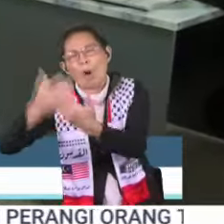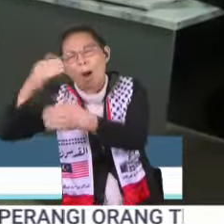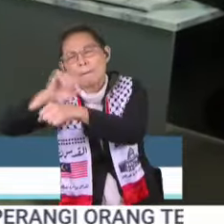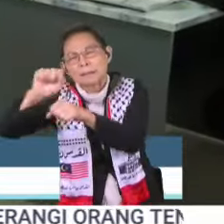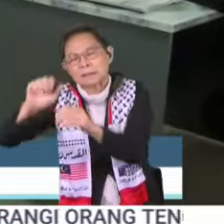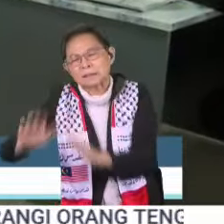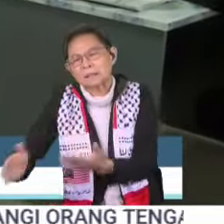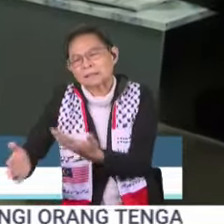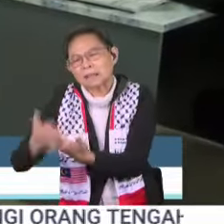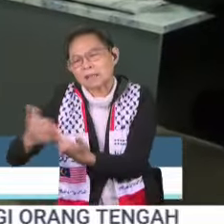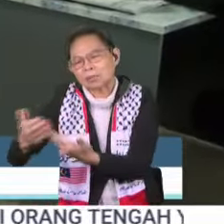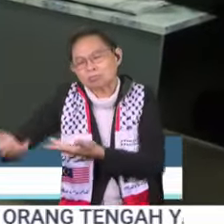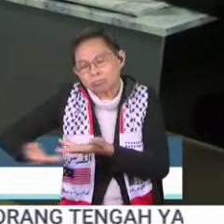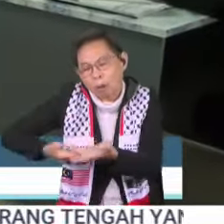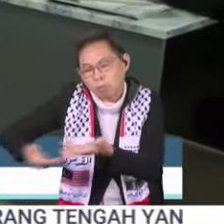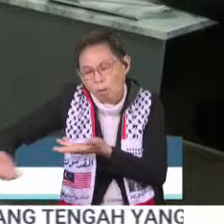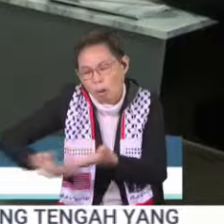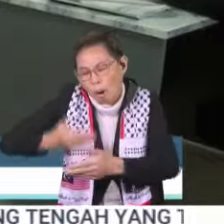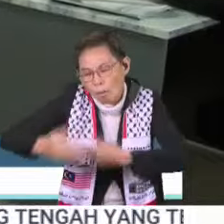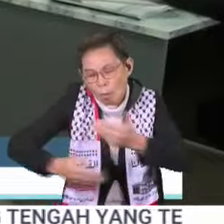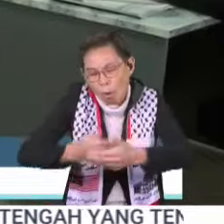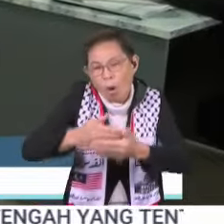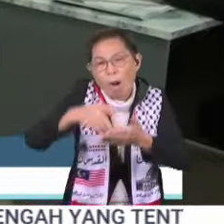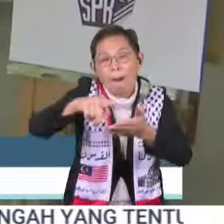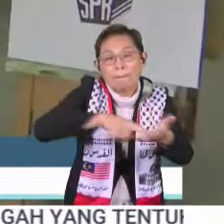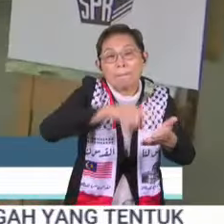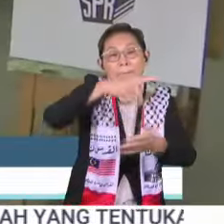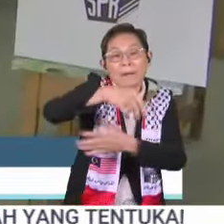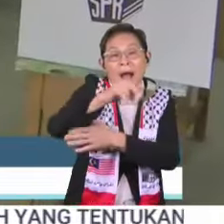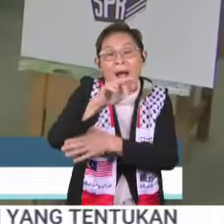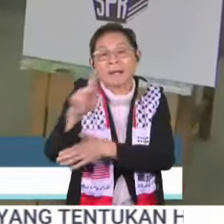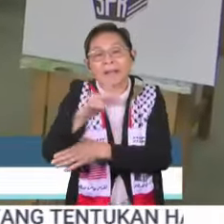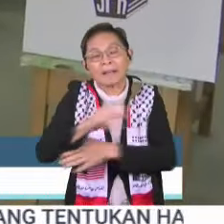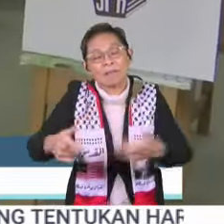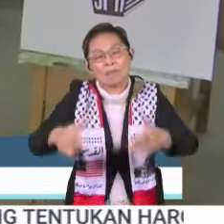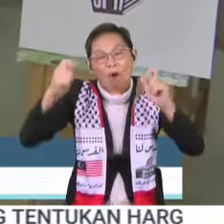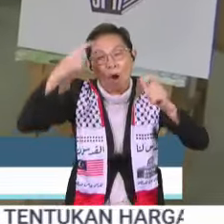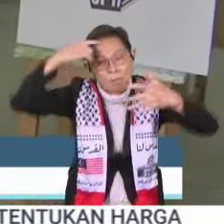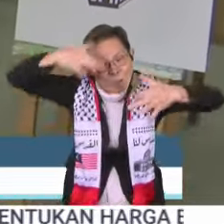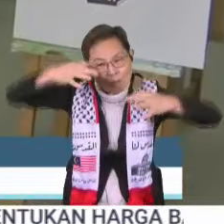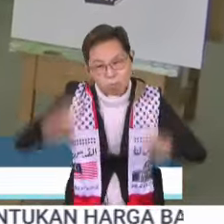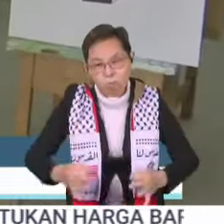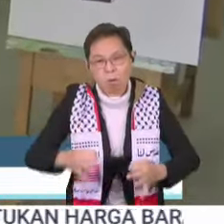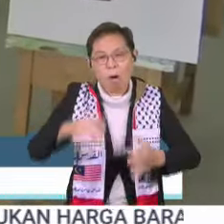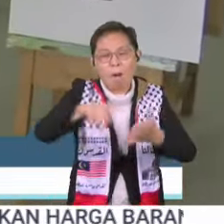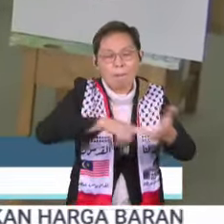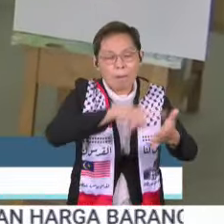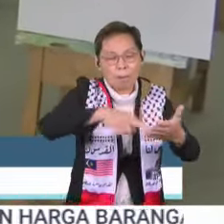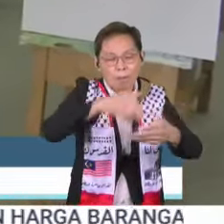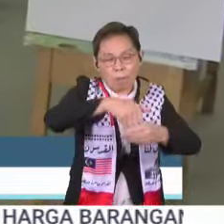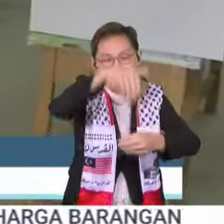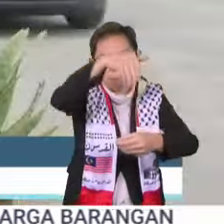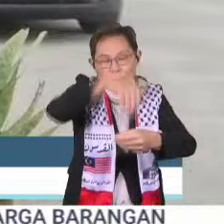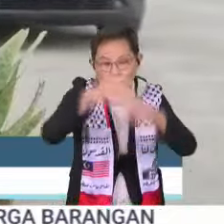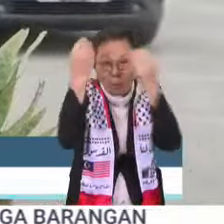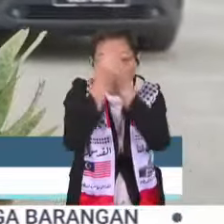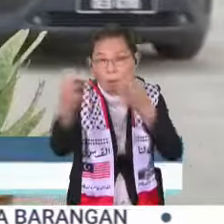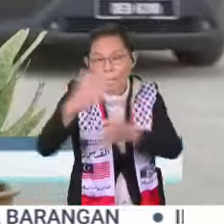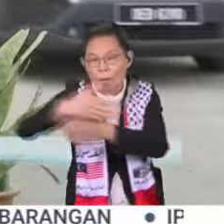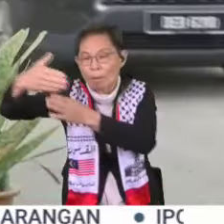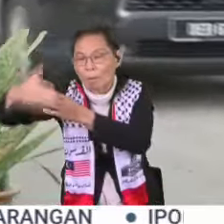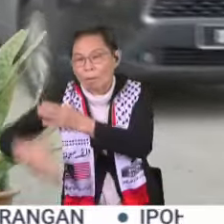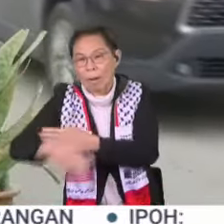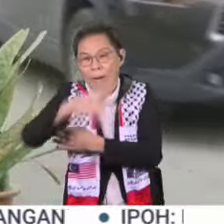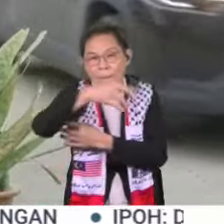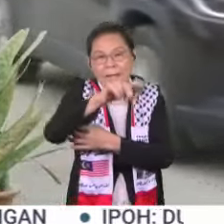dalam melaksanakan urusan berkaitan proses pilihan raya sekaligus mempercepatkan keputusan pengundian diumumkan. Baik, sekian dulu laporan semasa